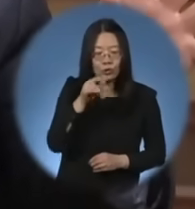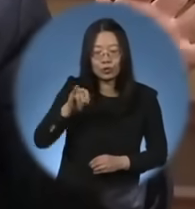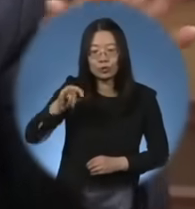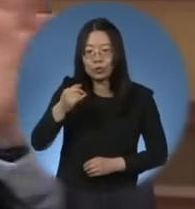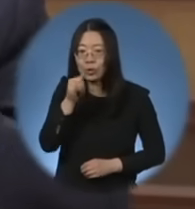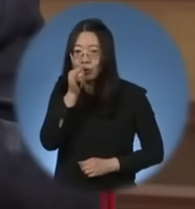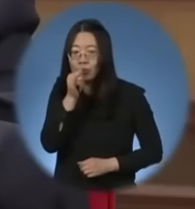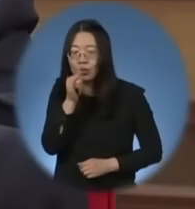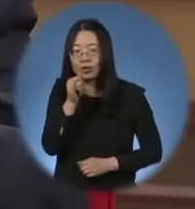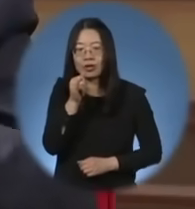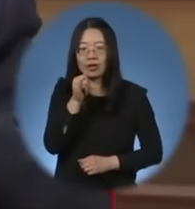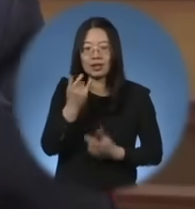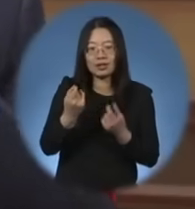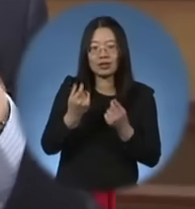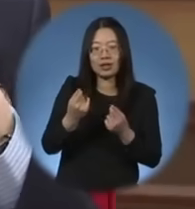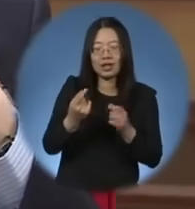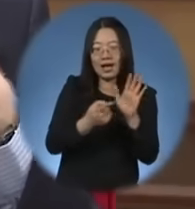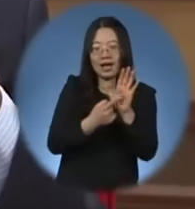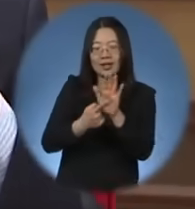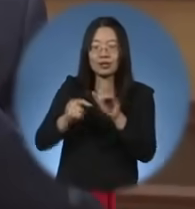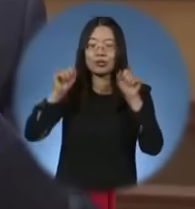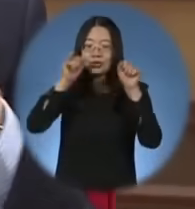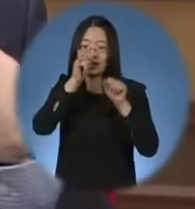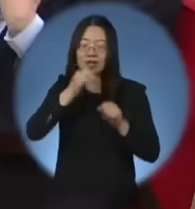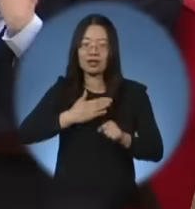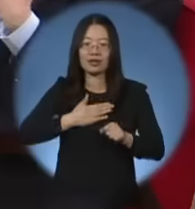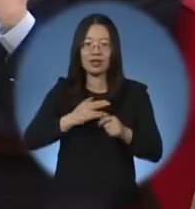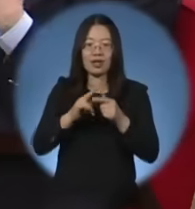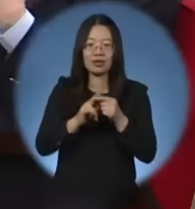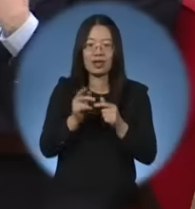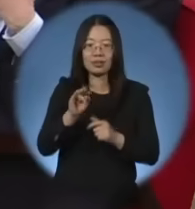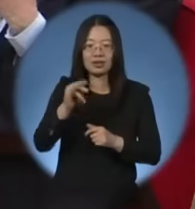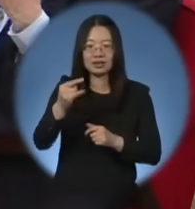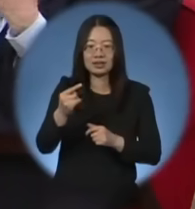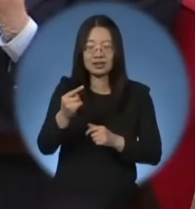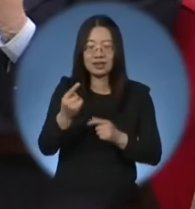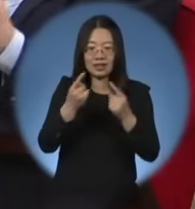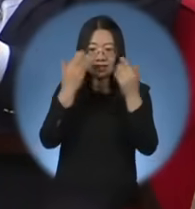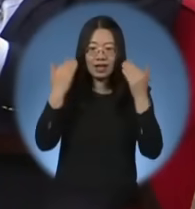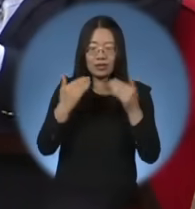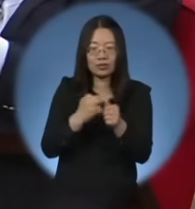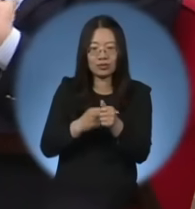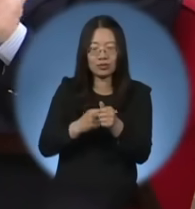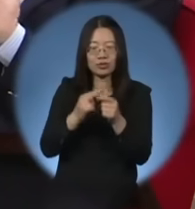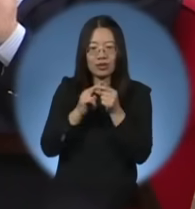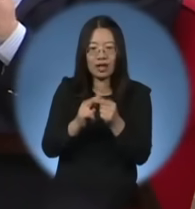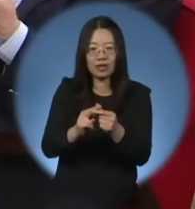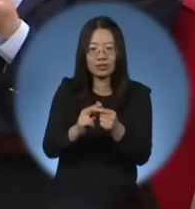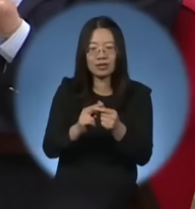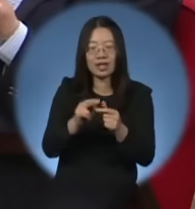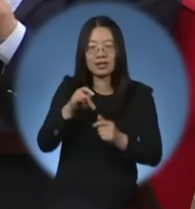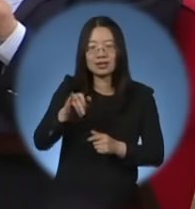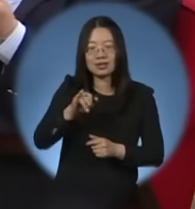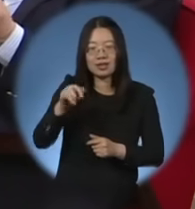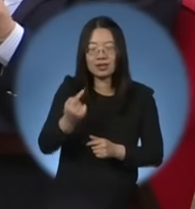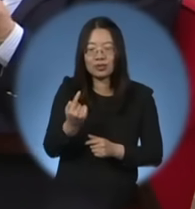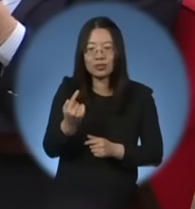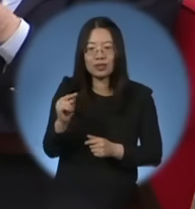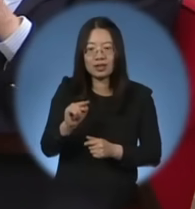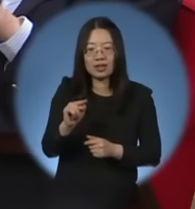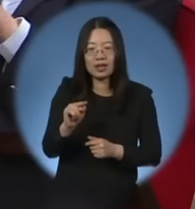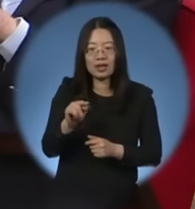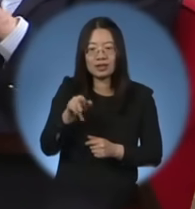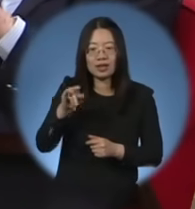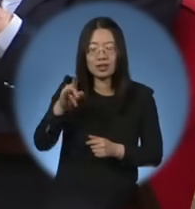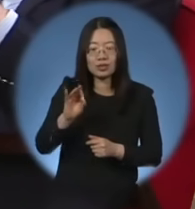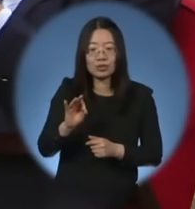시조 있고 이렇게 운동은 있습니다 나하고 저 하버 대학교 데이 교수하고 시카고에